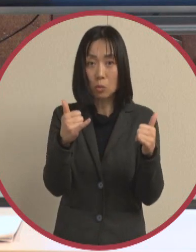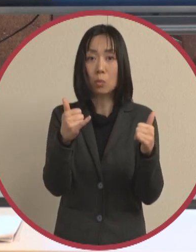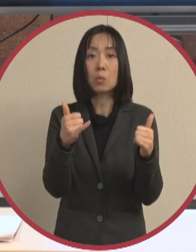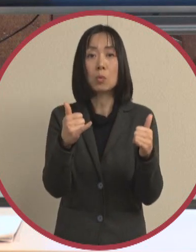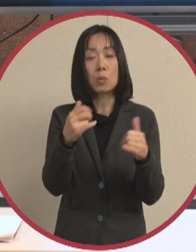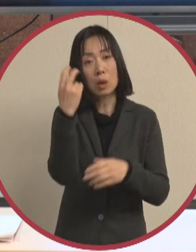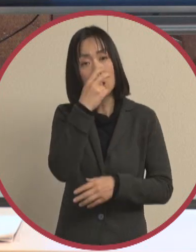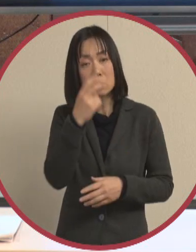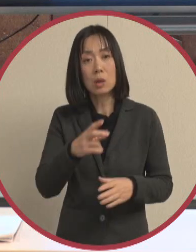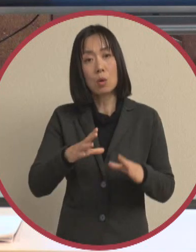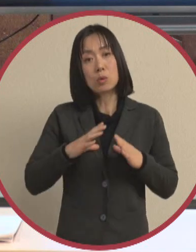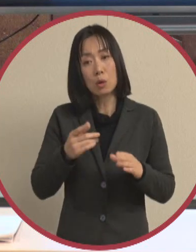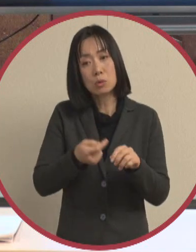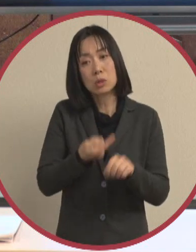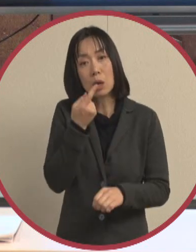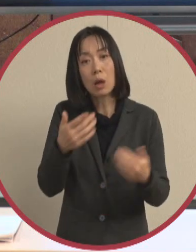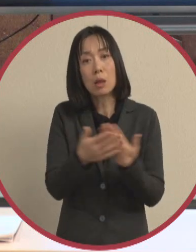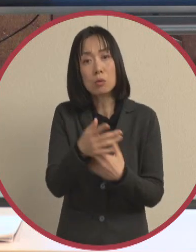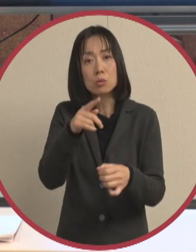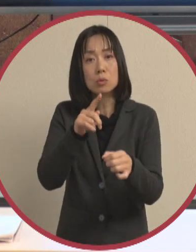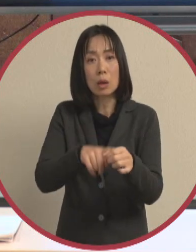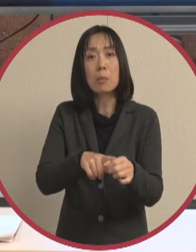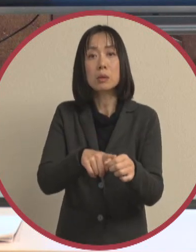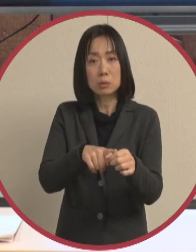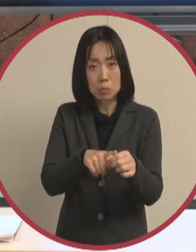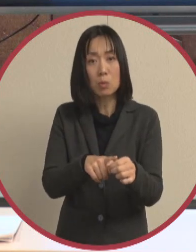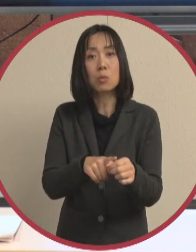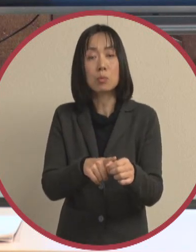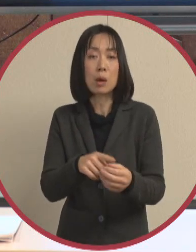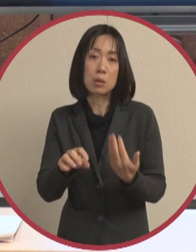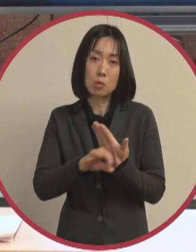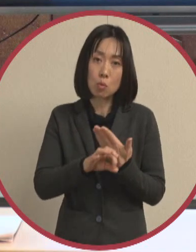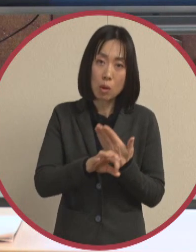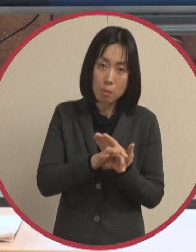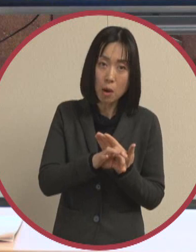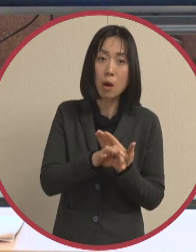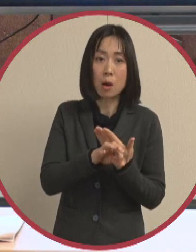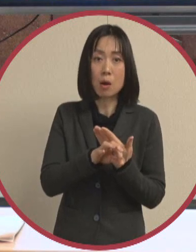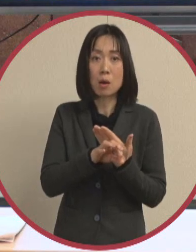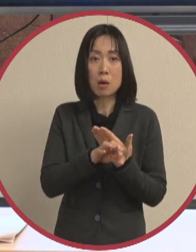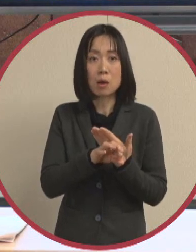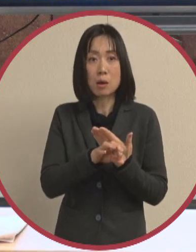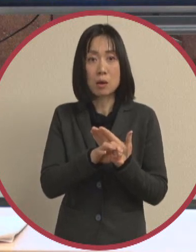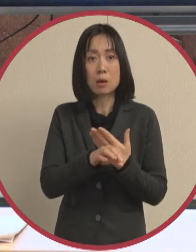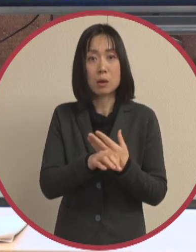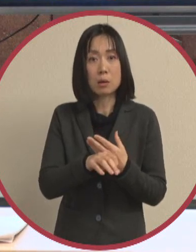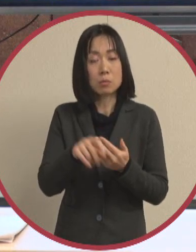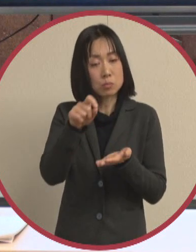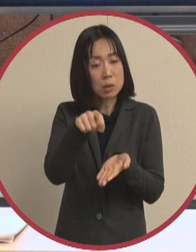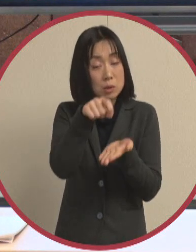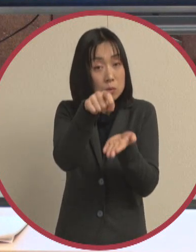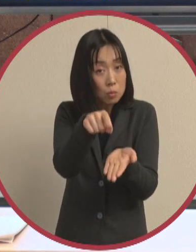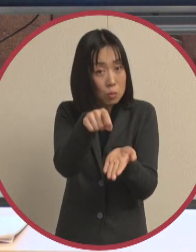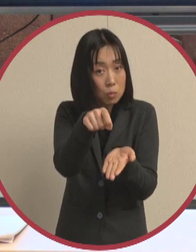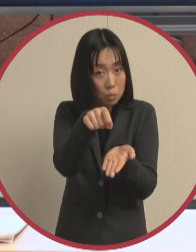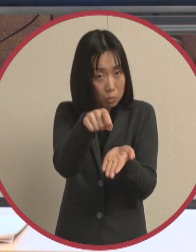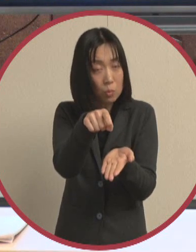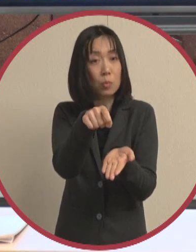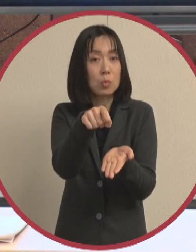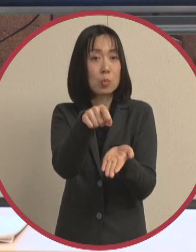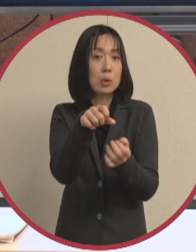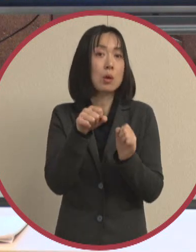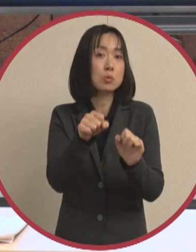ところなんですけども、先ほどQR 積極ガードのところで、これはなんか粗品とかを渡したりするという